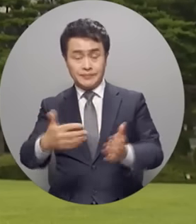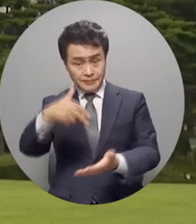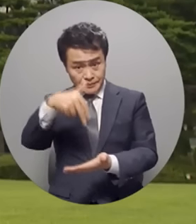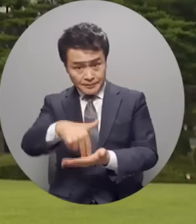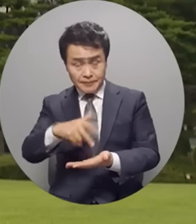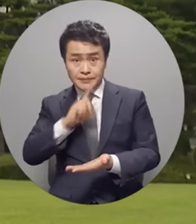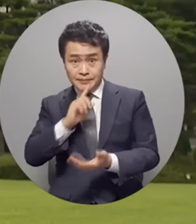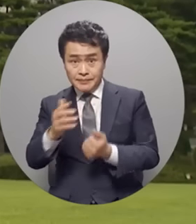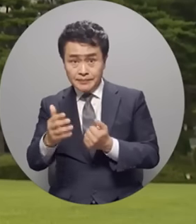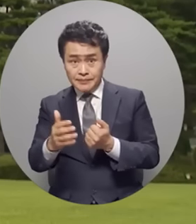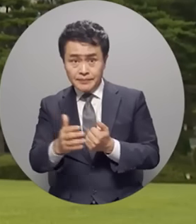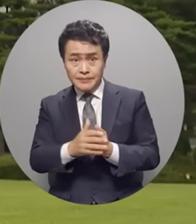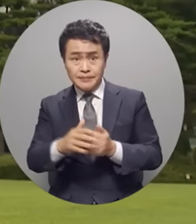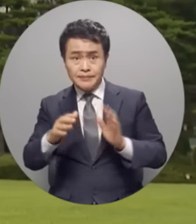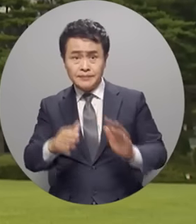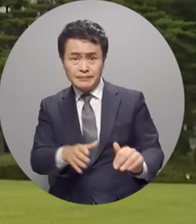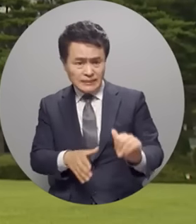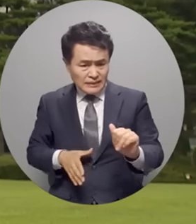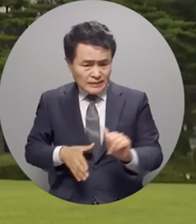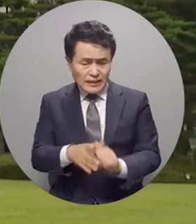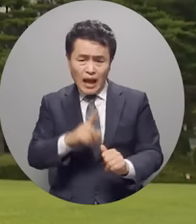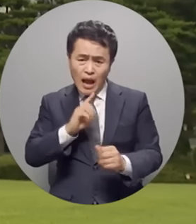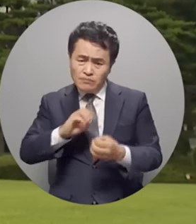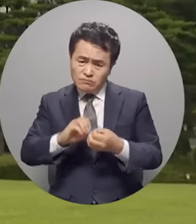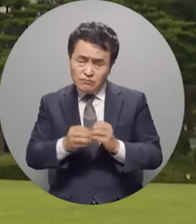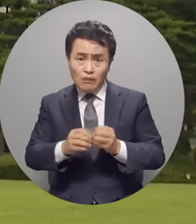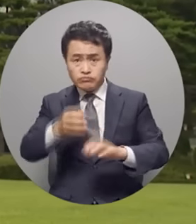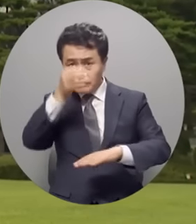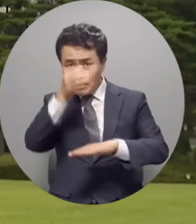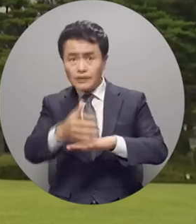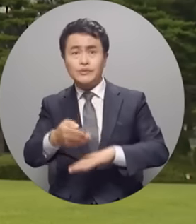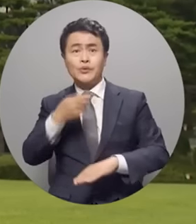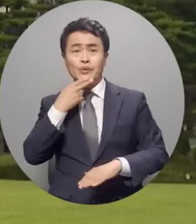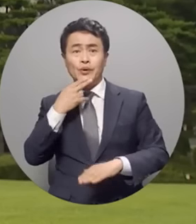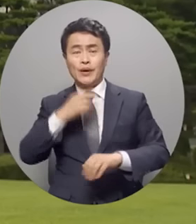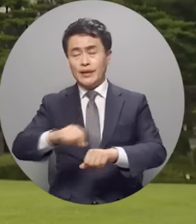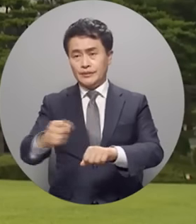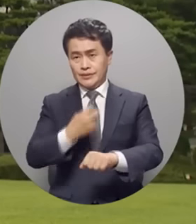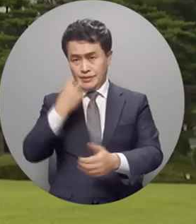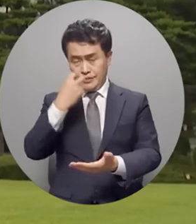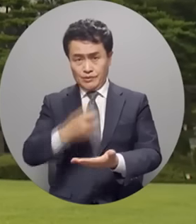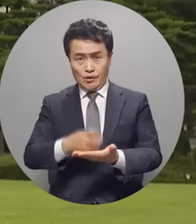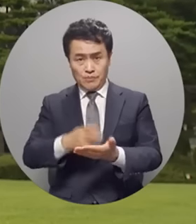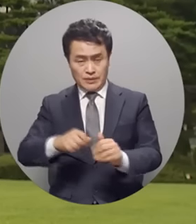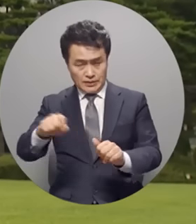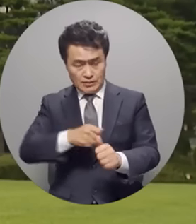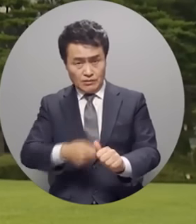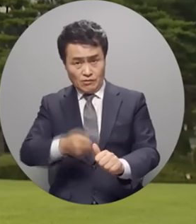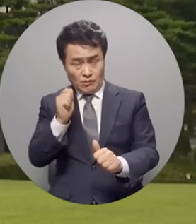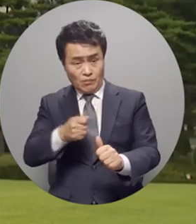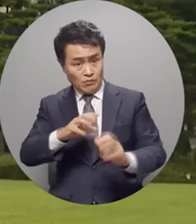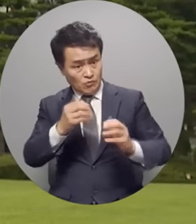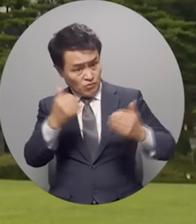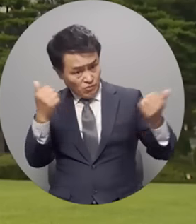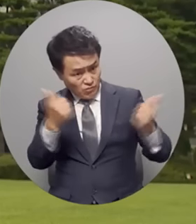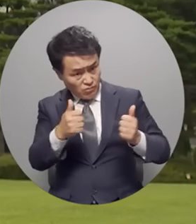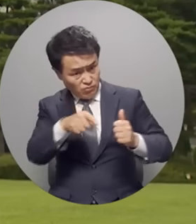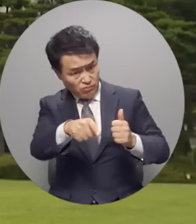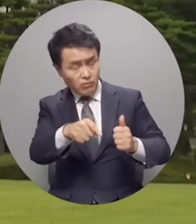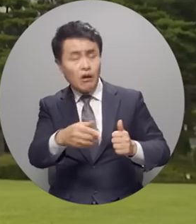내고 살인자 망언을 서슴지 않고 사과도 없다 특검과 탄핵을 난발하는 국회를 먼저